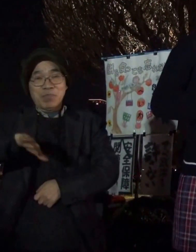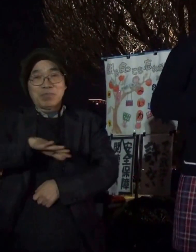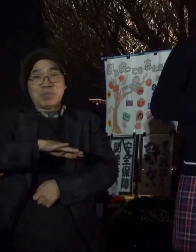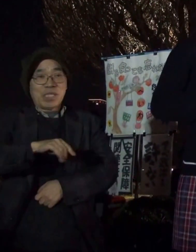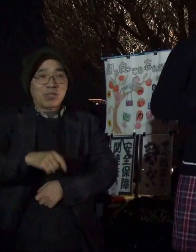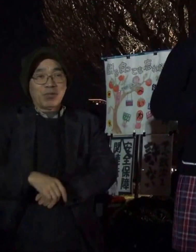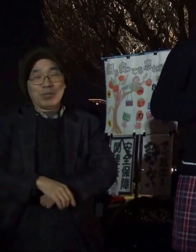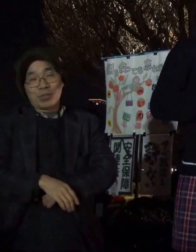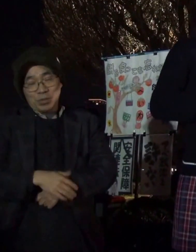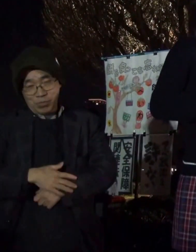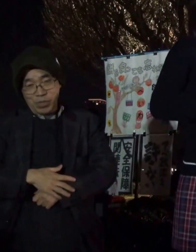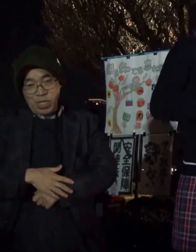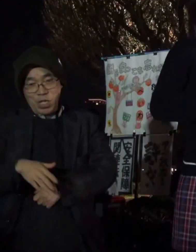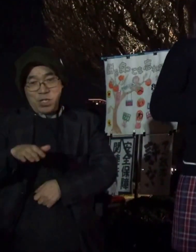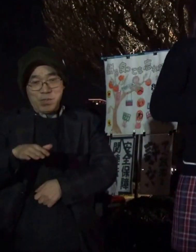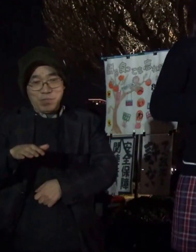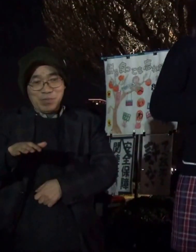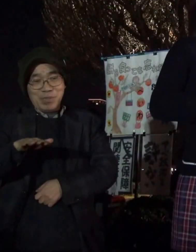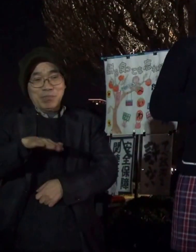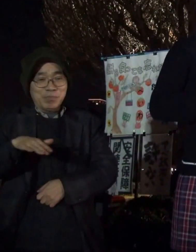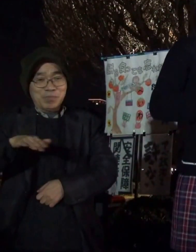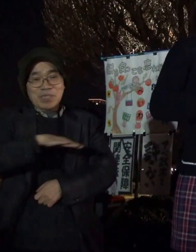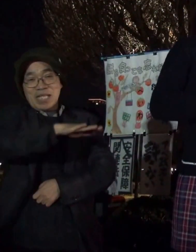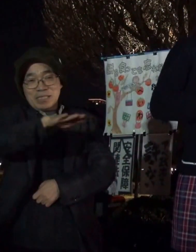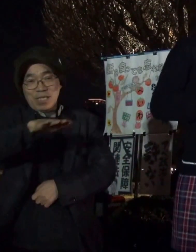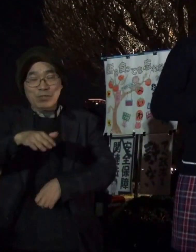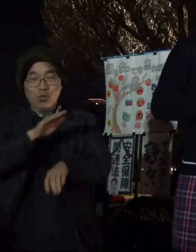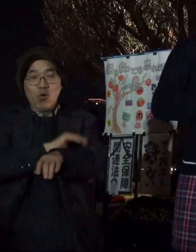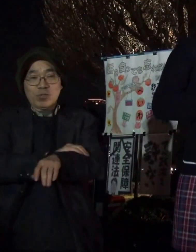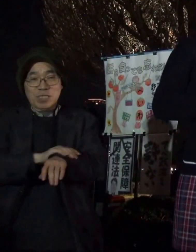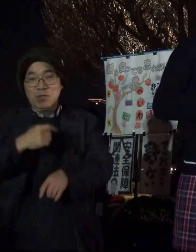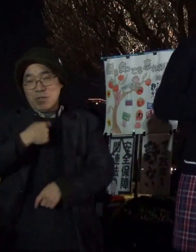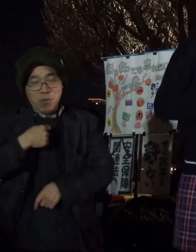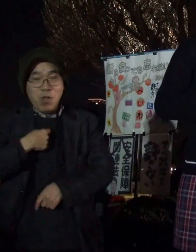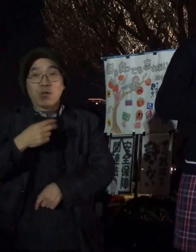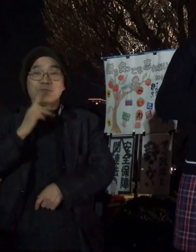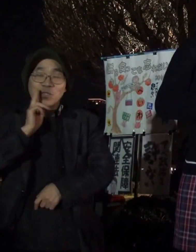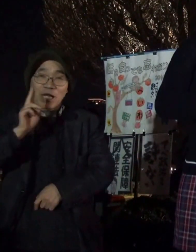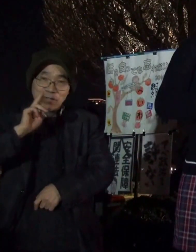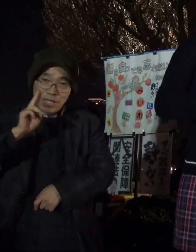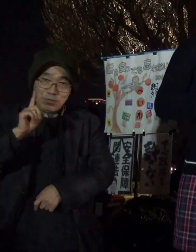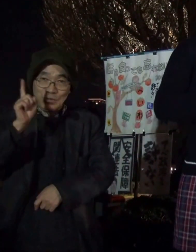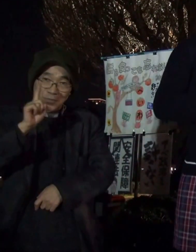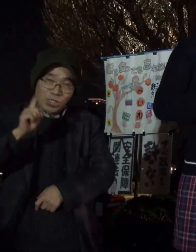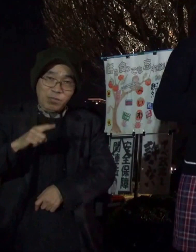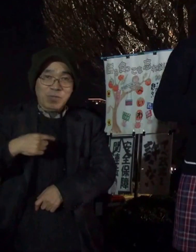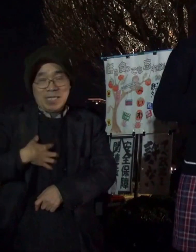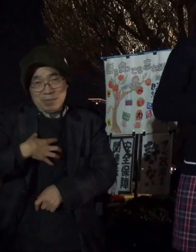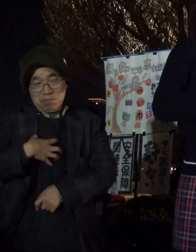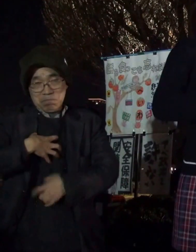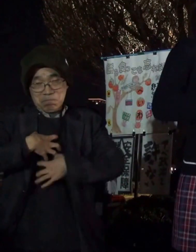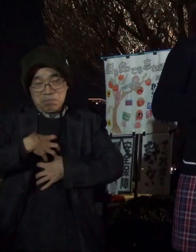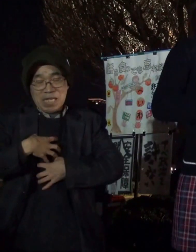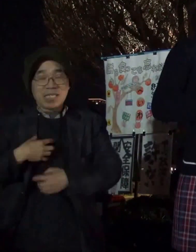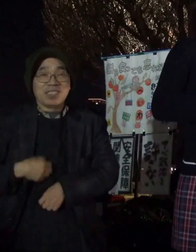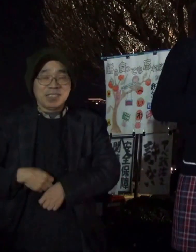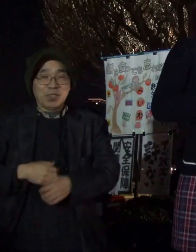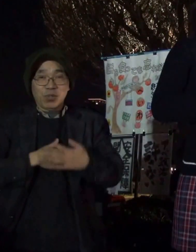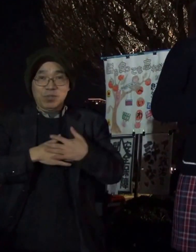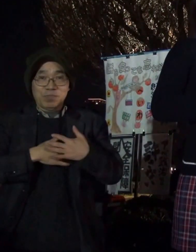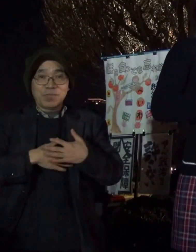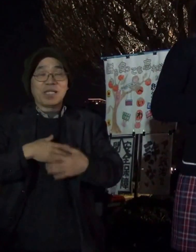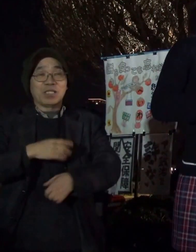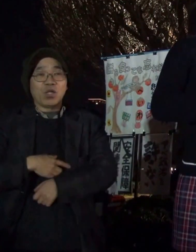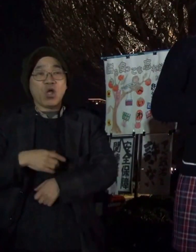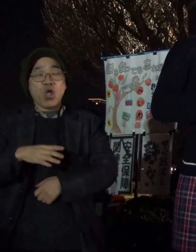この後歌う私たちどうしようっていう気持ちで本当にびっくりしたんですけれども、まあ、この国民の